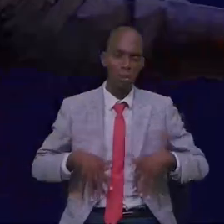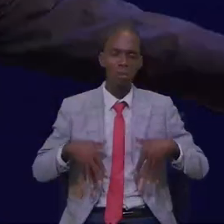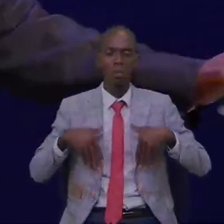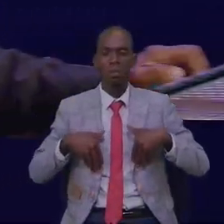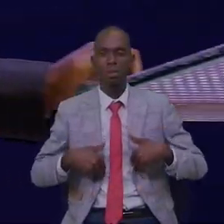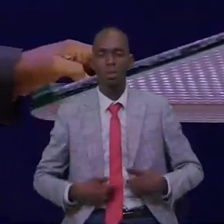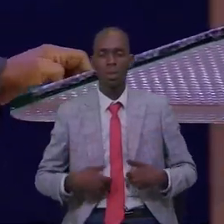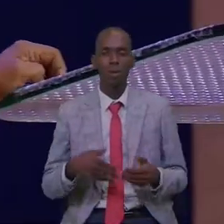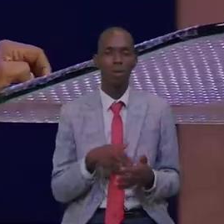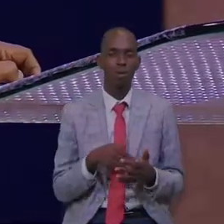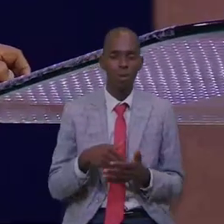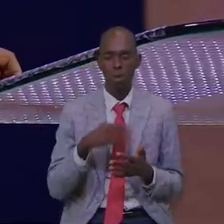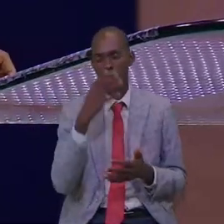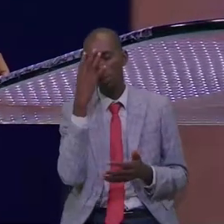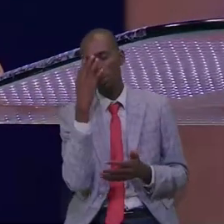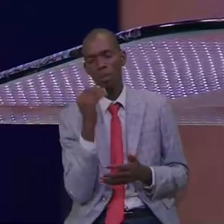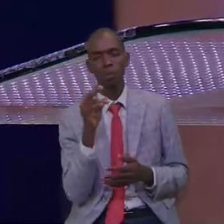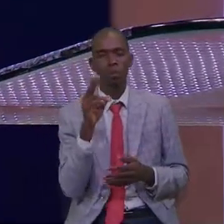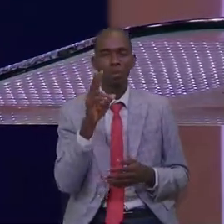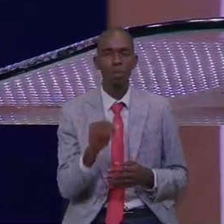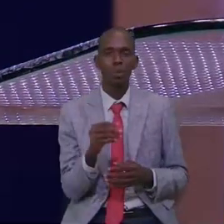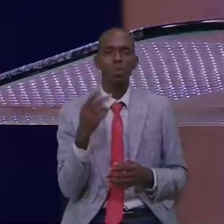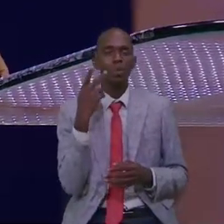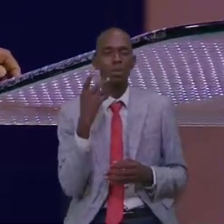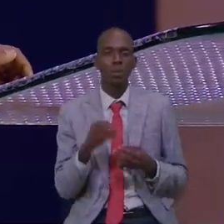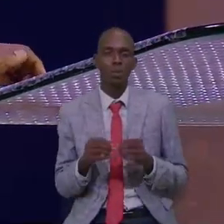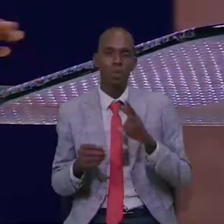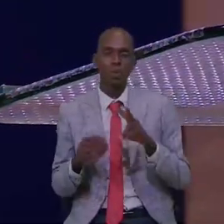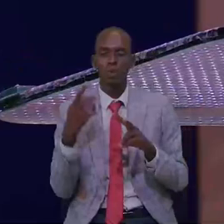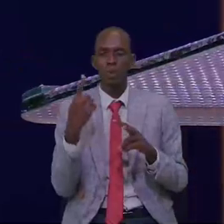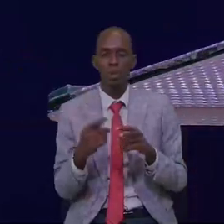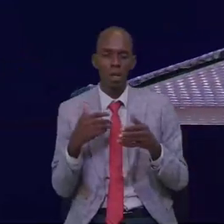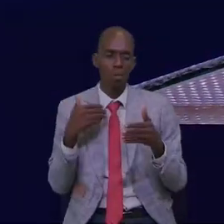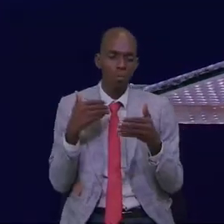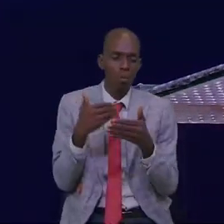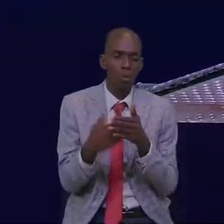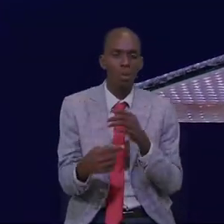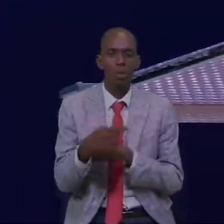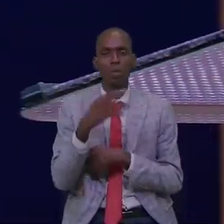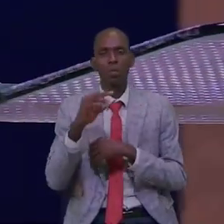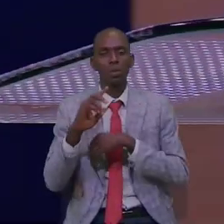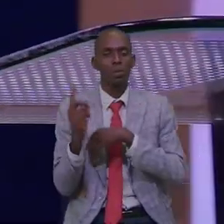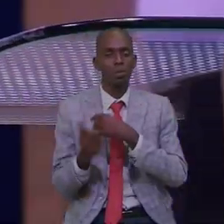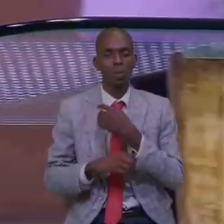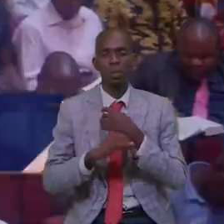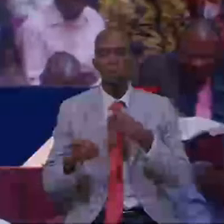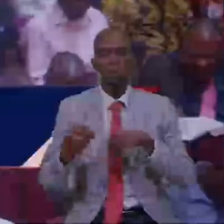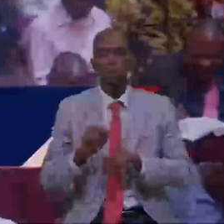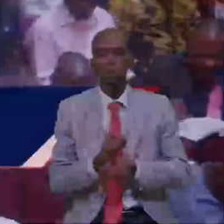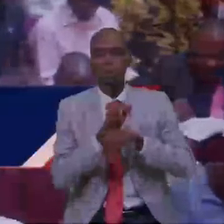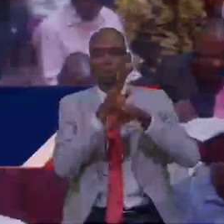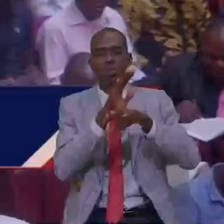jour s'approche. Numéro 2 ici, le jour imminent de la pierre qui frappe.